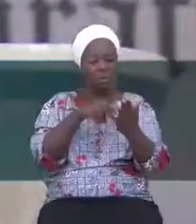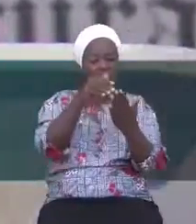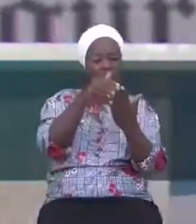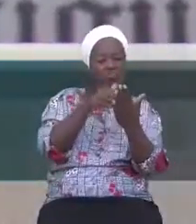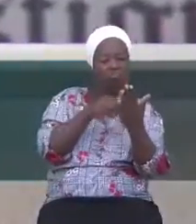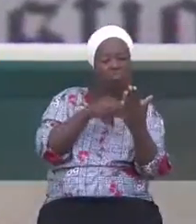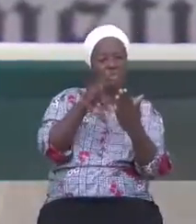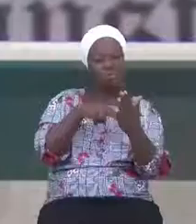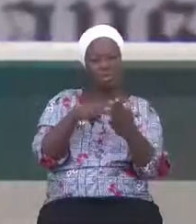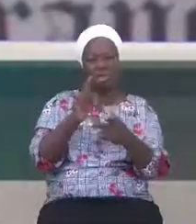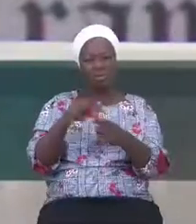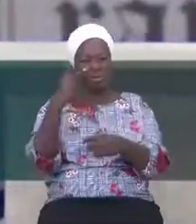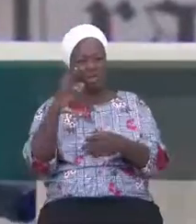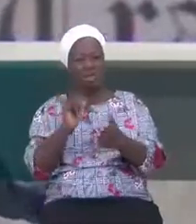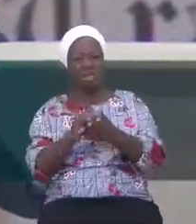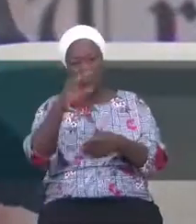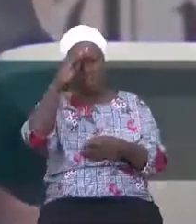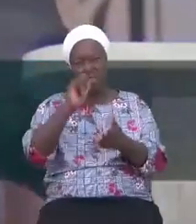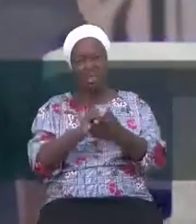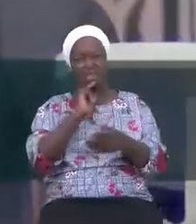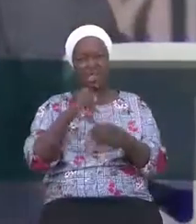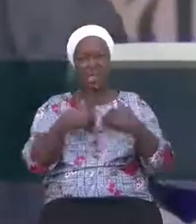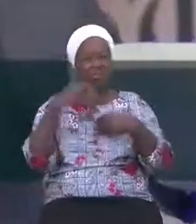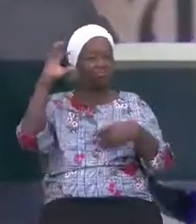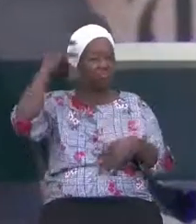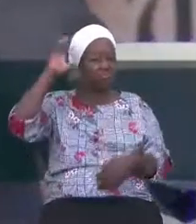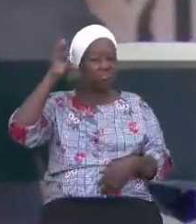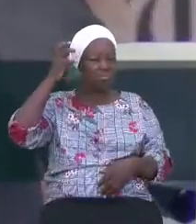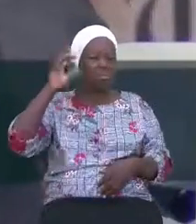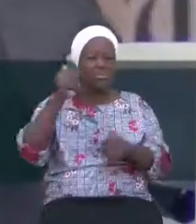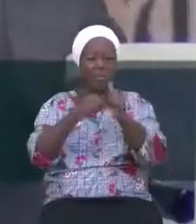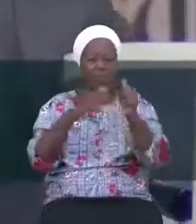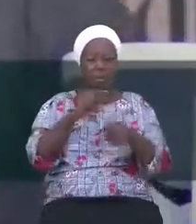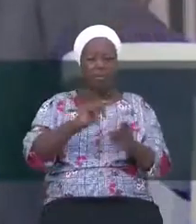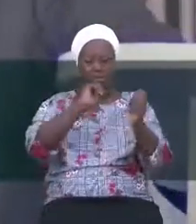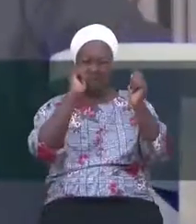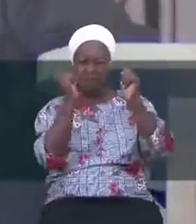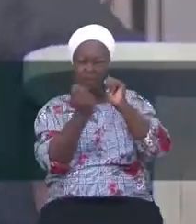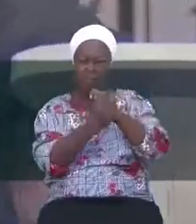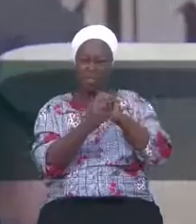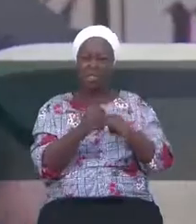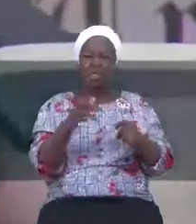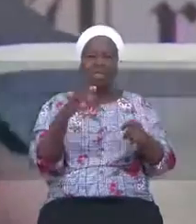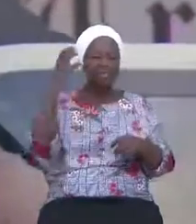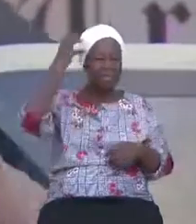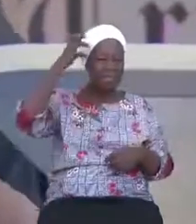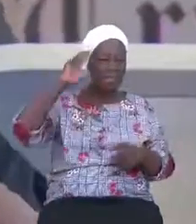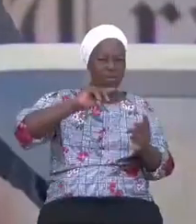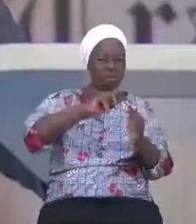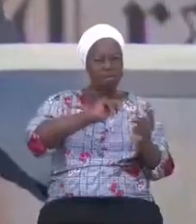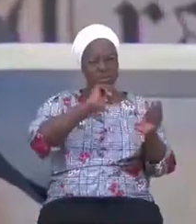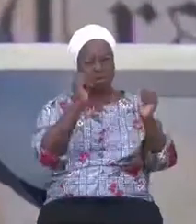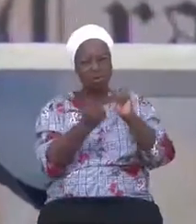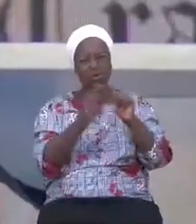ce garçon qui avait l'insanité, tout a été transformé. L'insanité a été